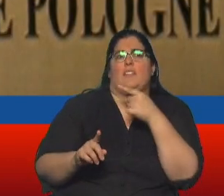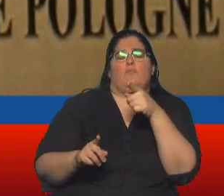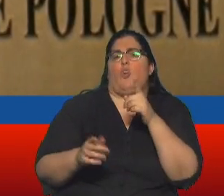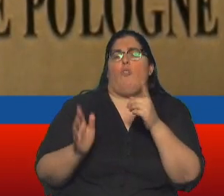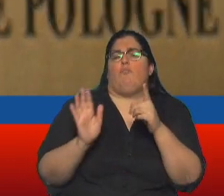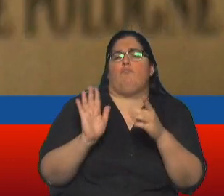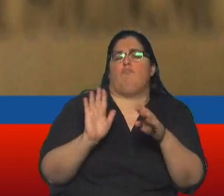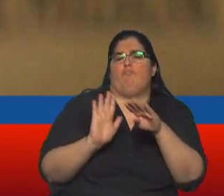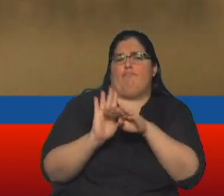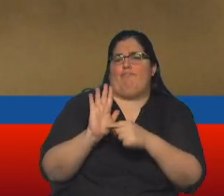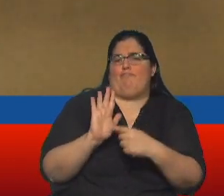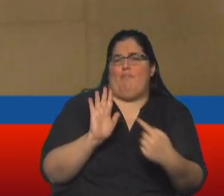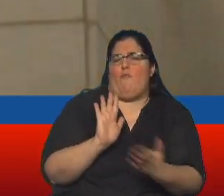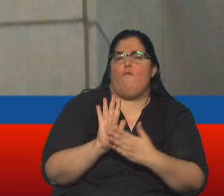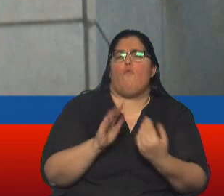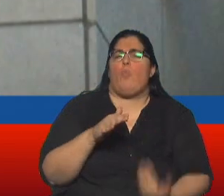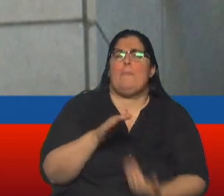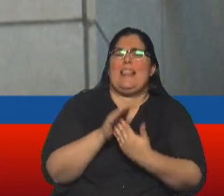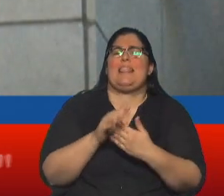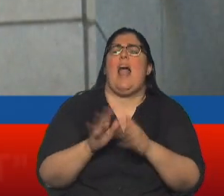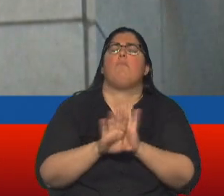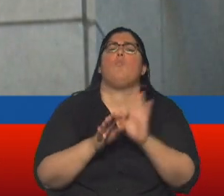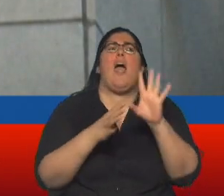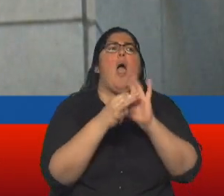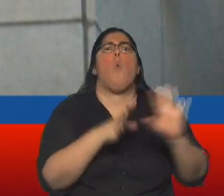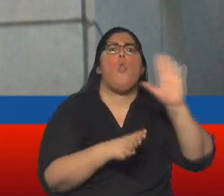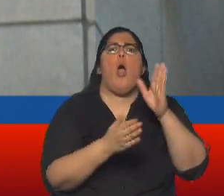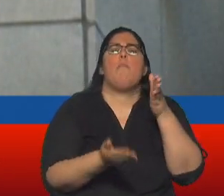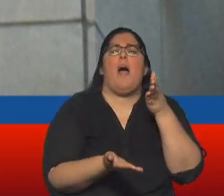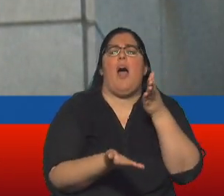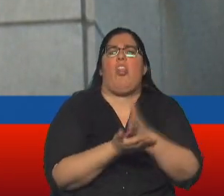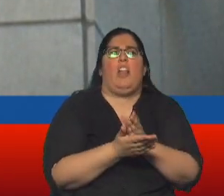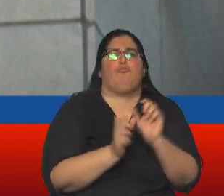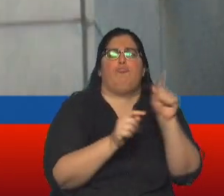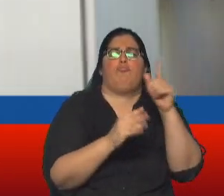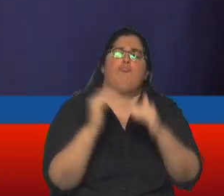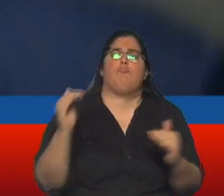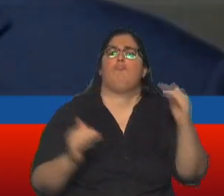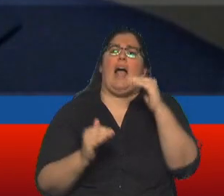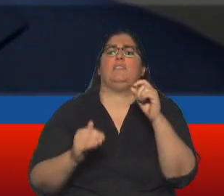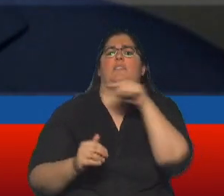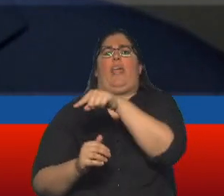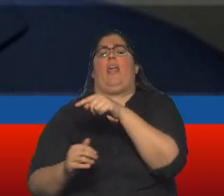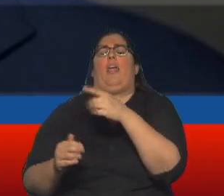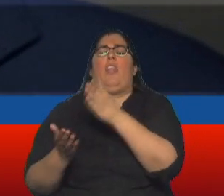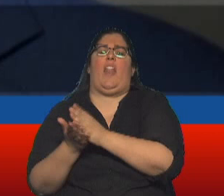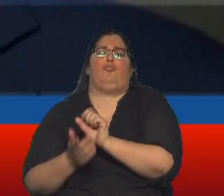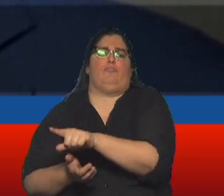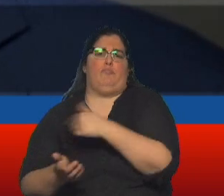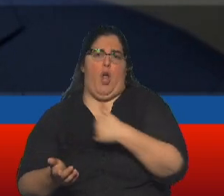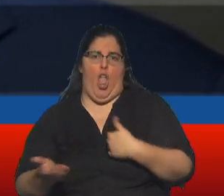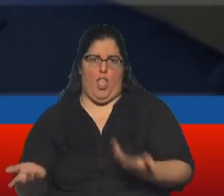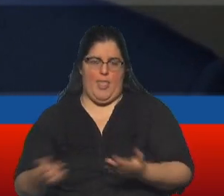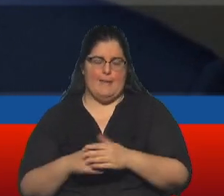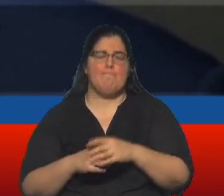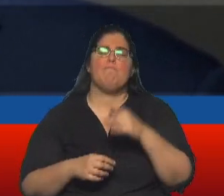que establece la preeminencia del derecho europeo por sobre el derecho nacional. Donc nous sommes en train de regarder